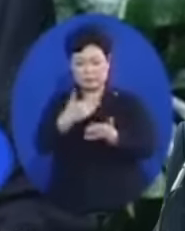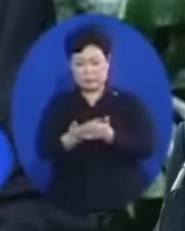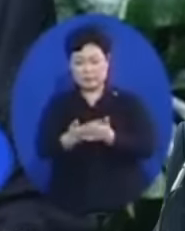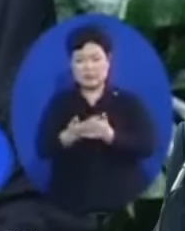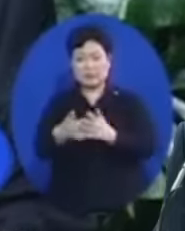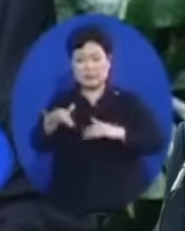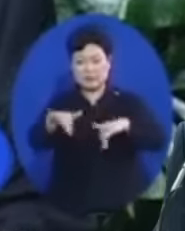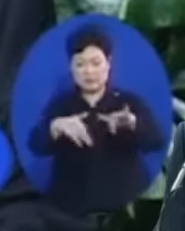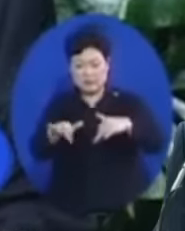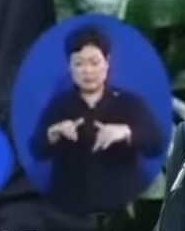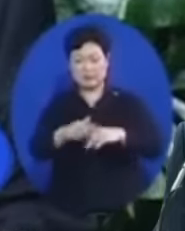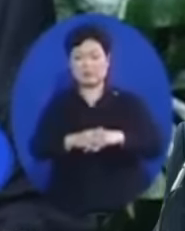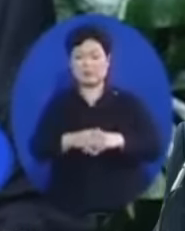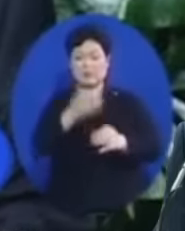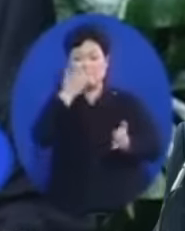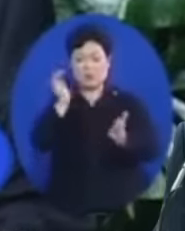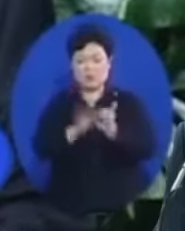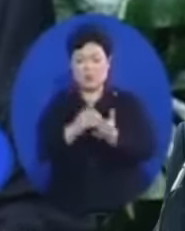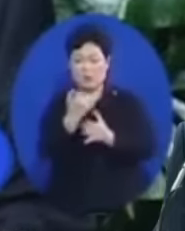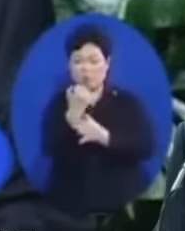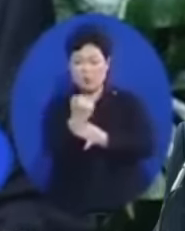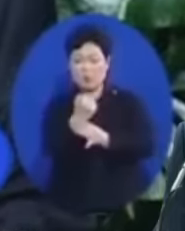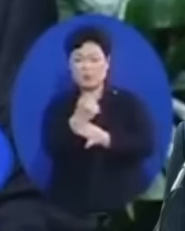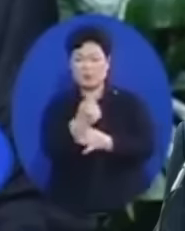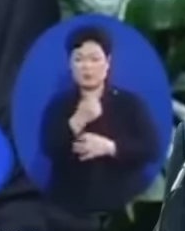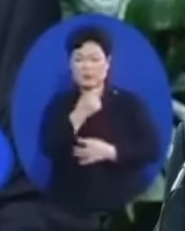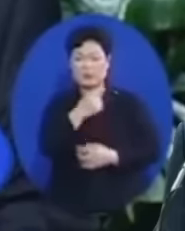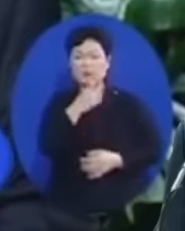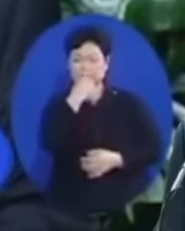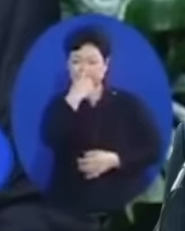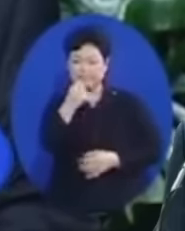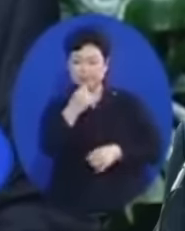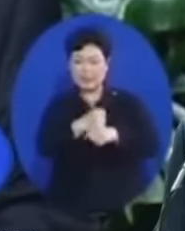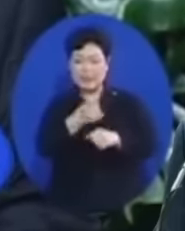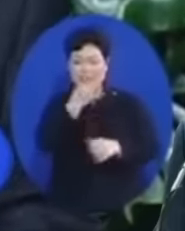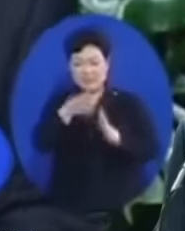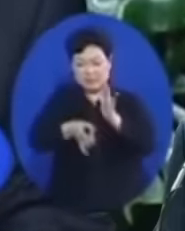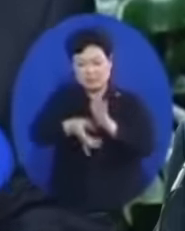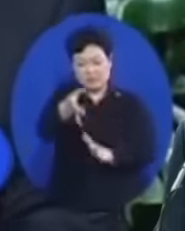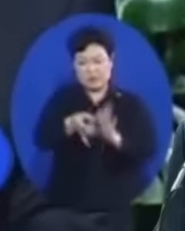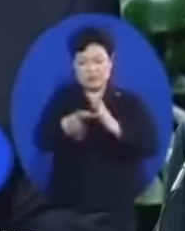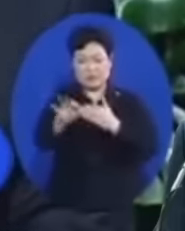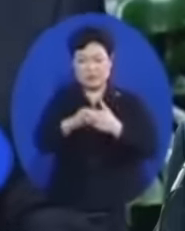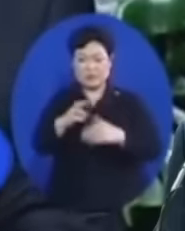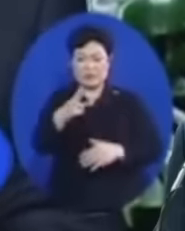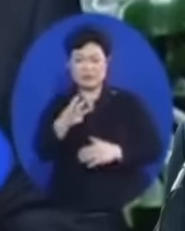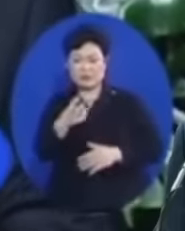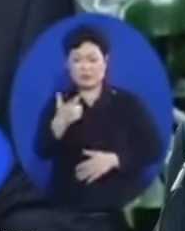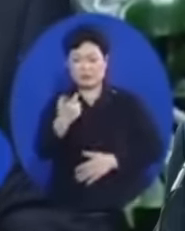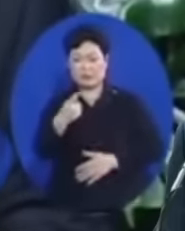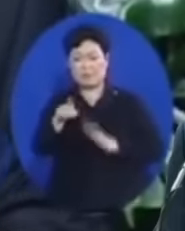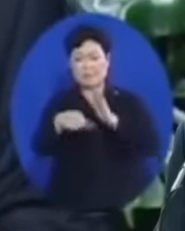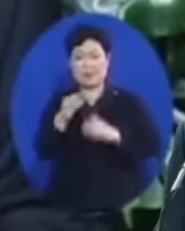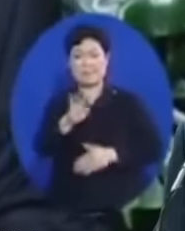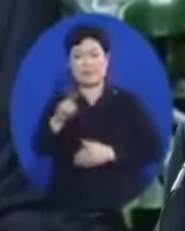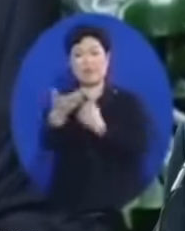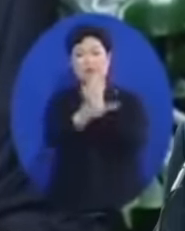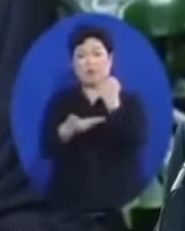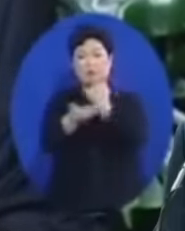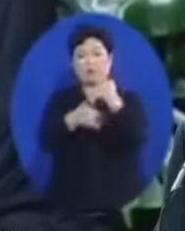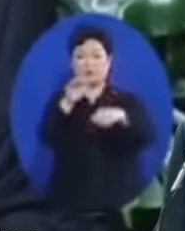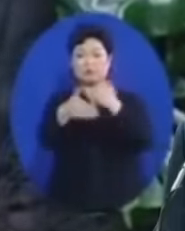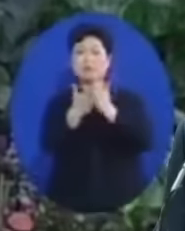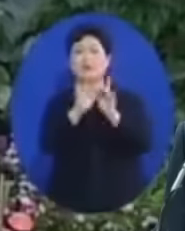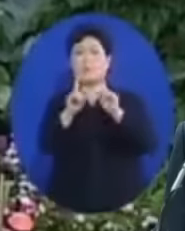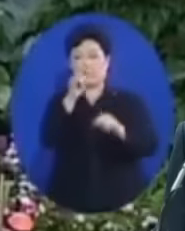땅, 자갈 땅, 가시밭 이런 것을 옥토로 만들어서 씨앗을 뿌려놓으면 30배, 60배, 100배로 거둔다고